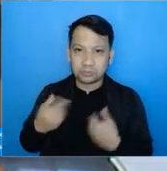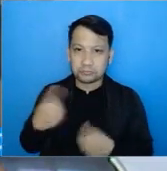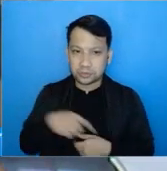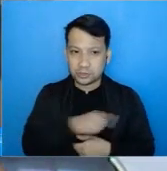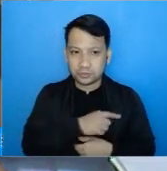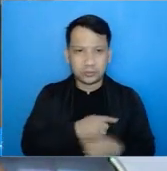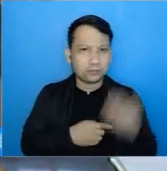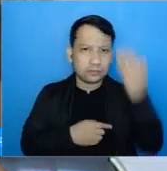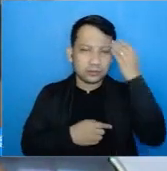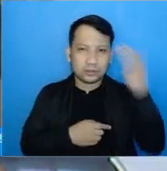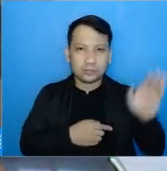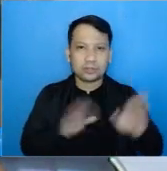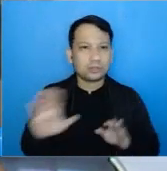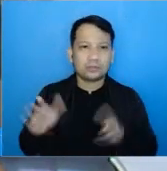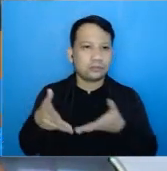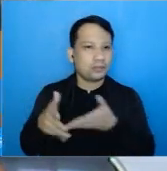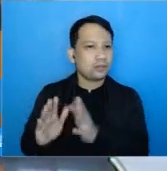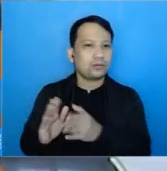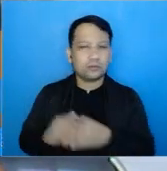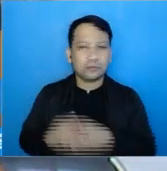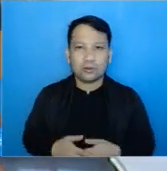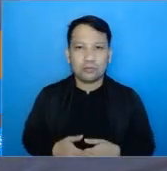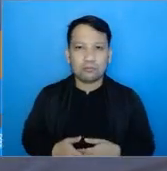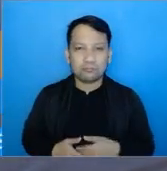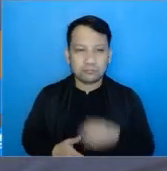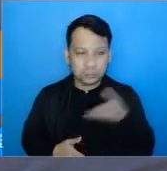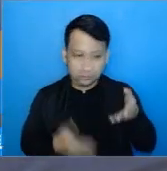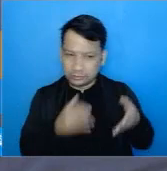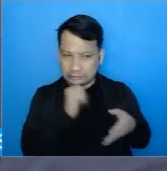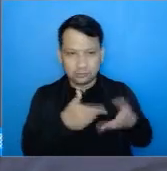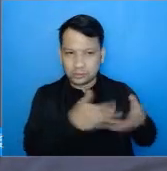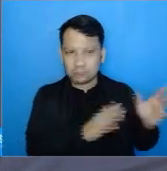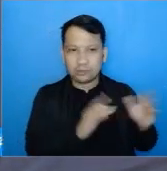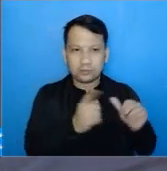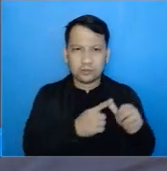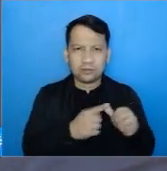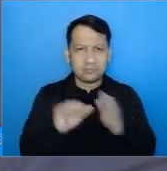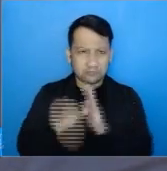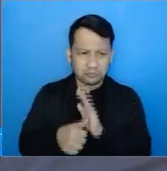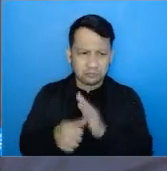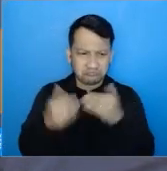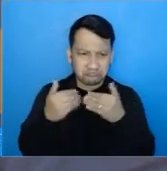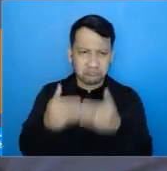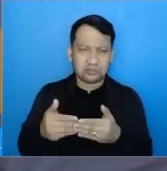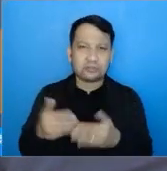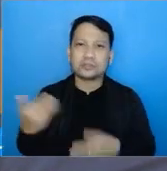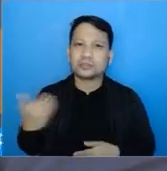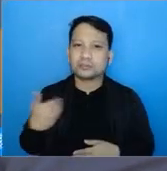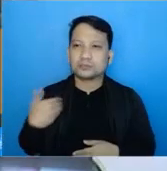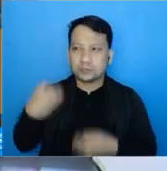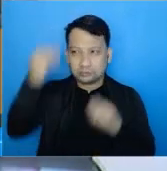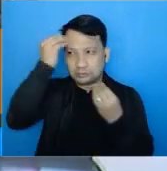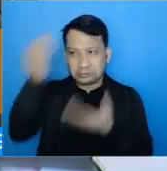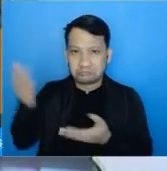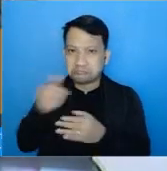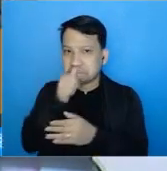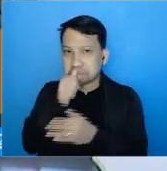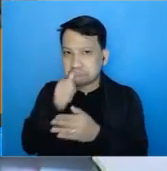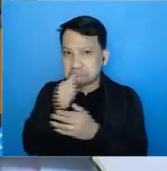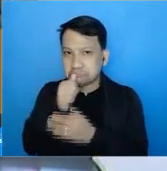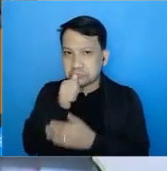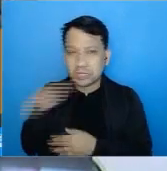natin sila pinayagan. Pero still, ininsist nila na ituloy na hindi nalalaman ng barangay. Kasi yung lugar nila